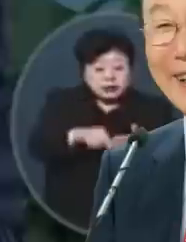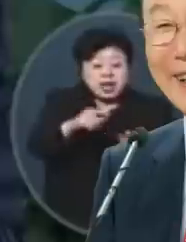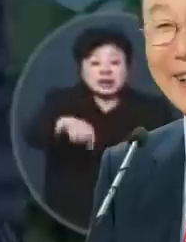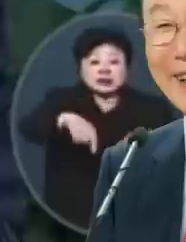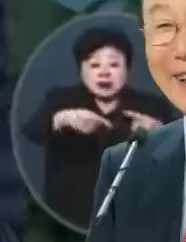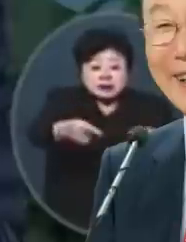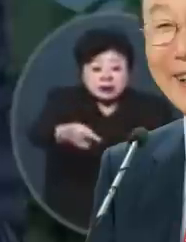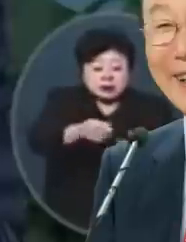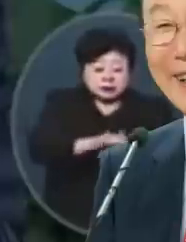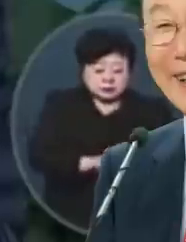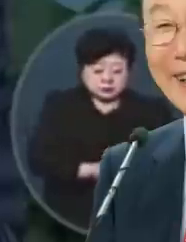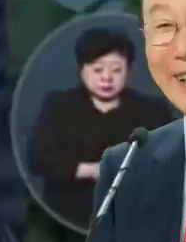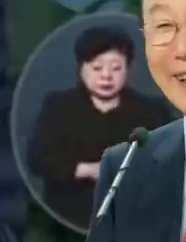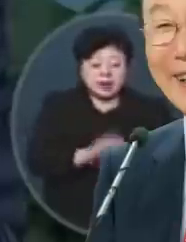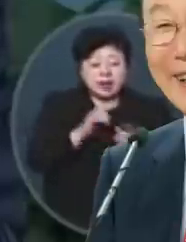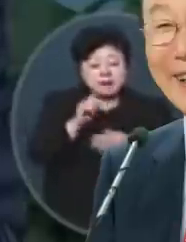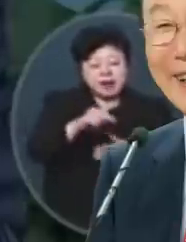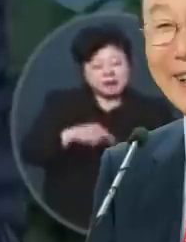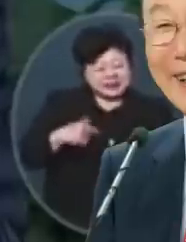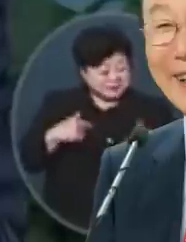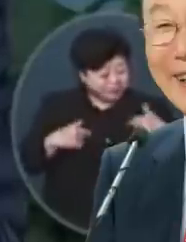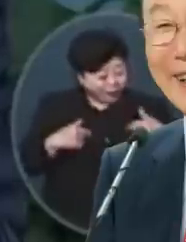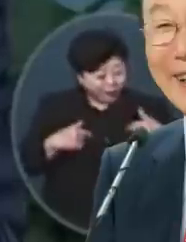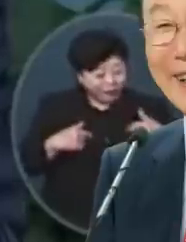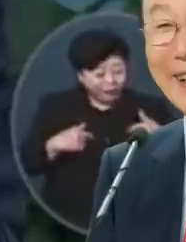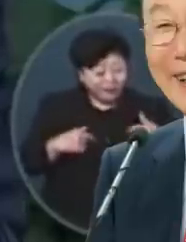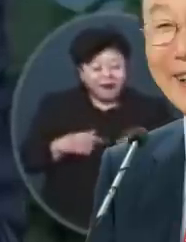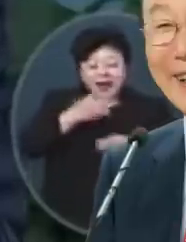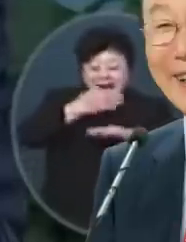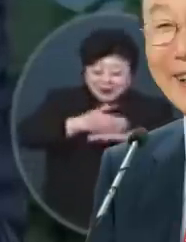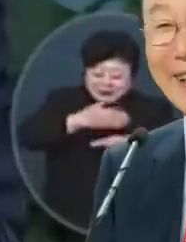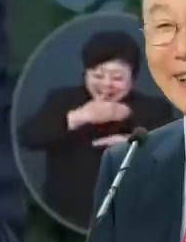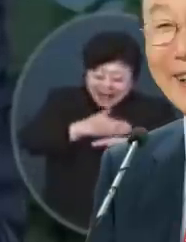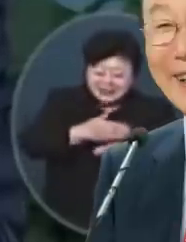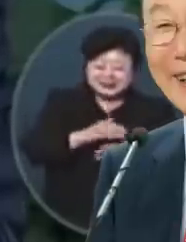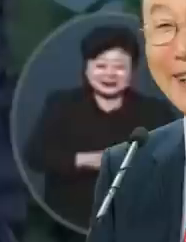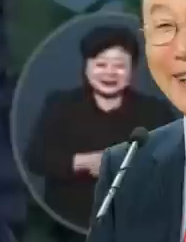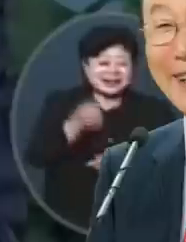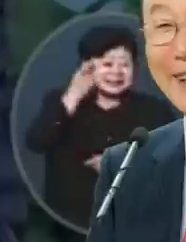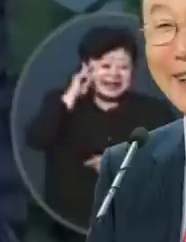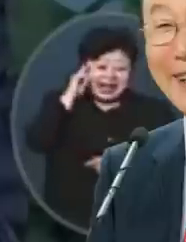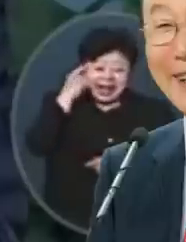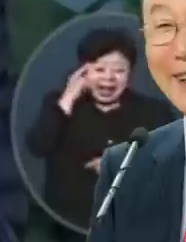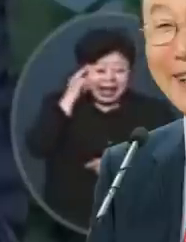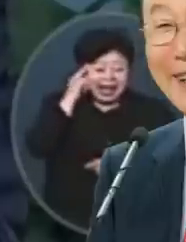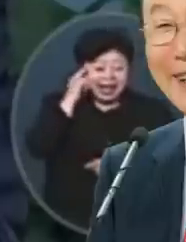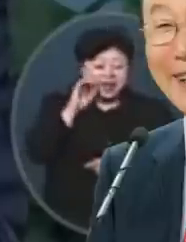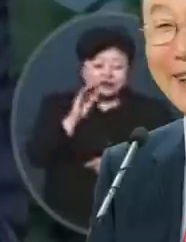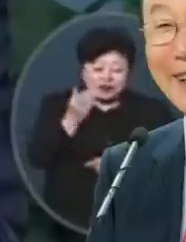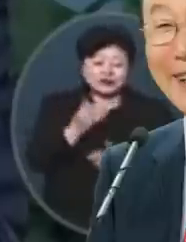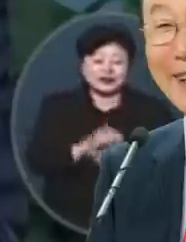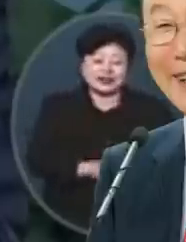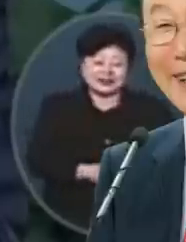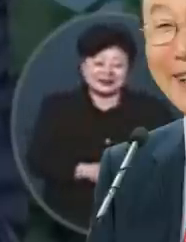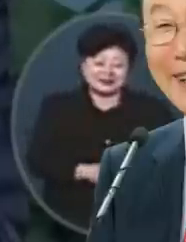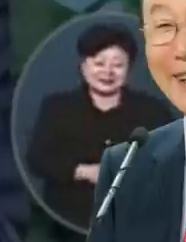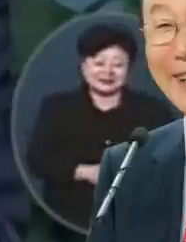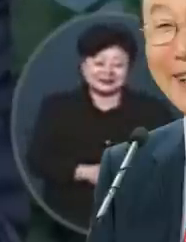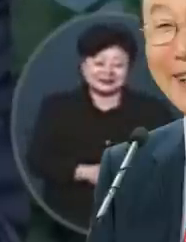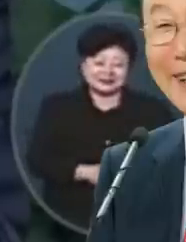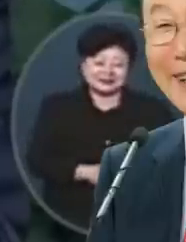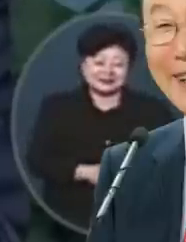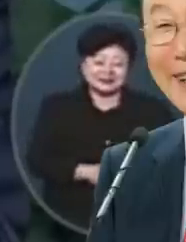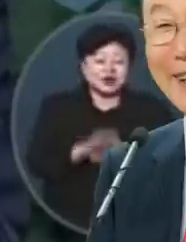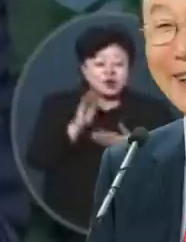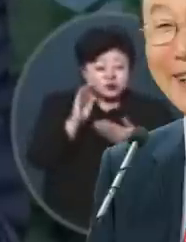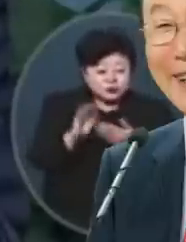들어가서 마음이 기쁘고 감사한 생각이 되도록 해야 되는 것입니다.